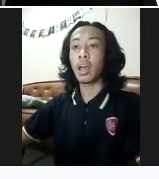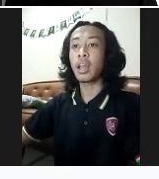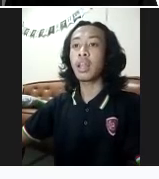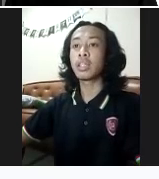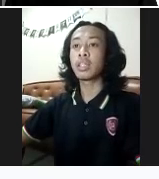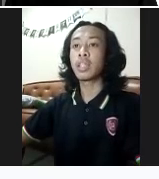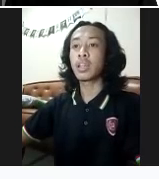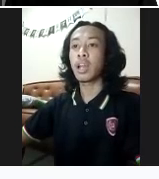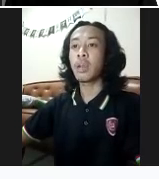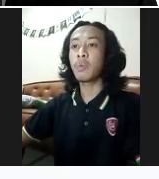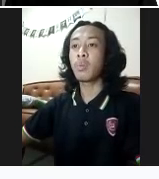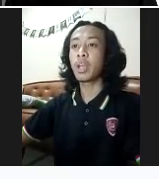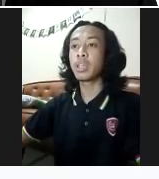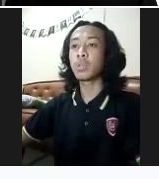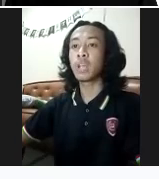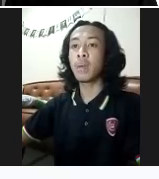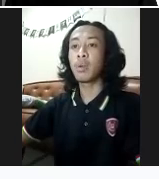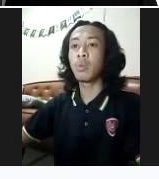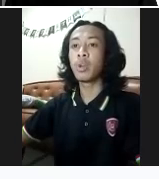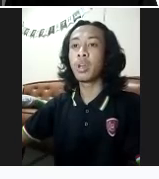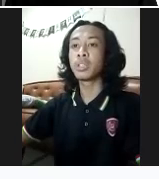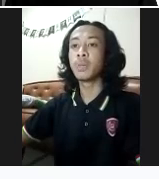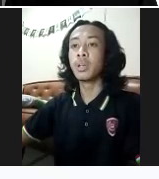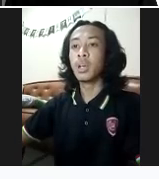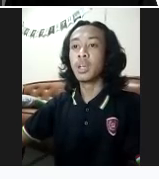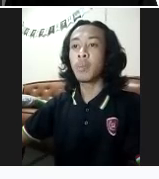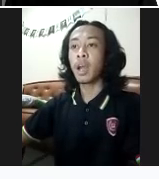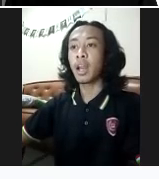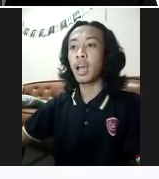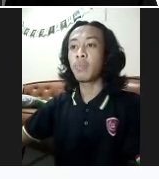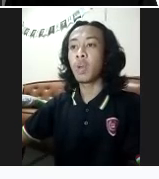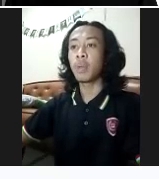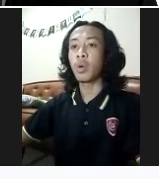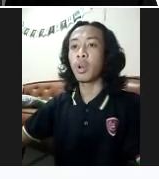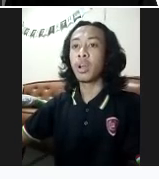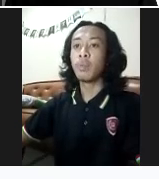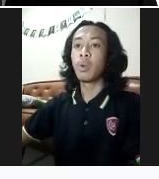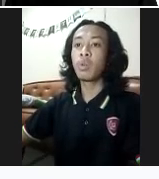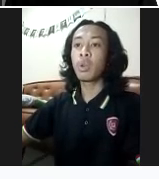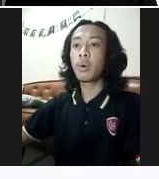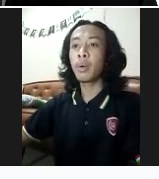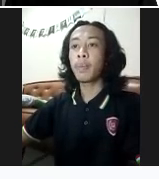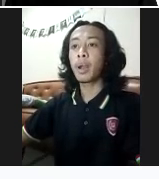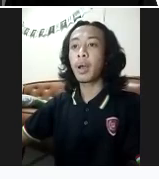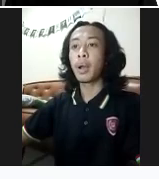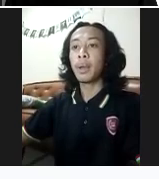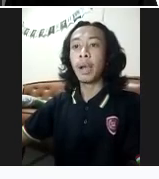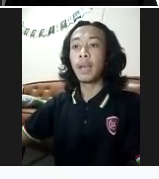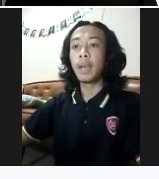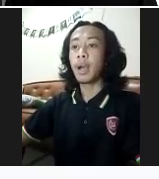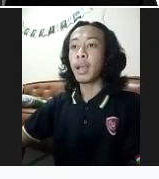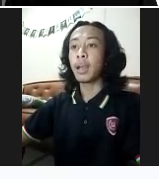Karya dari arsitek terkenal Paulo Mendes da Rocha melalui modernisme yang mengandalkan penggunaan beton. Bangunan utama